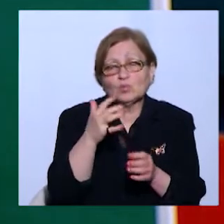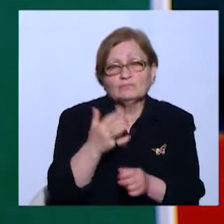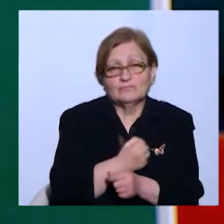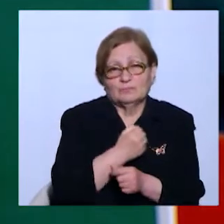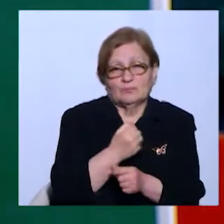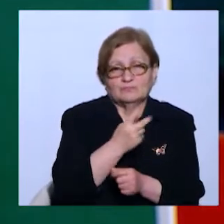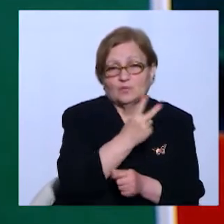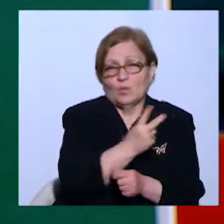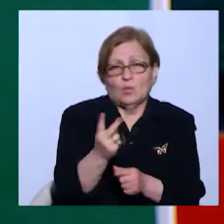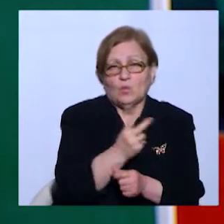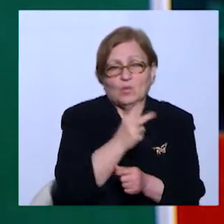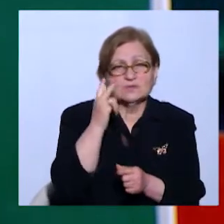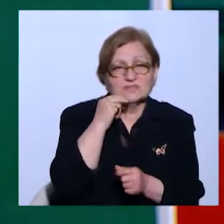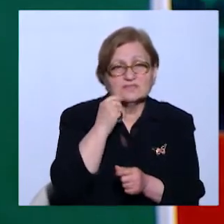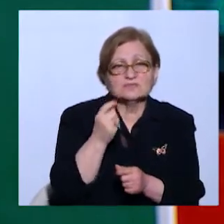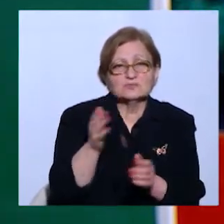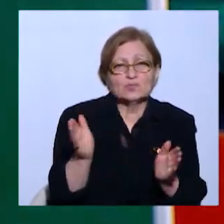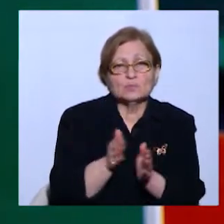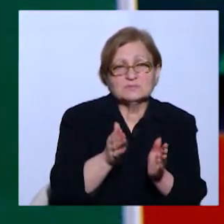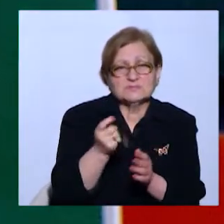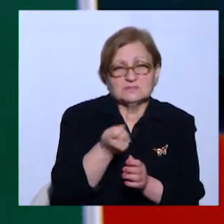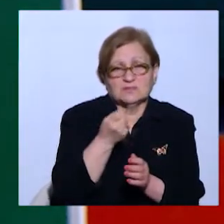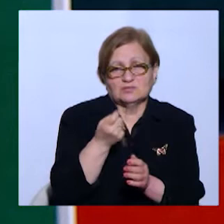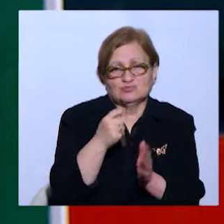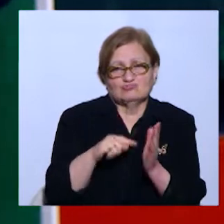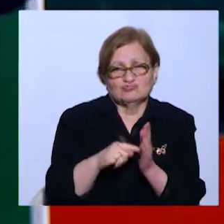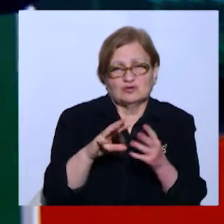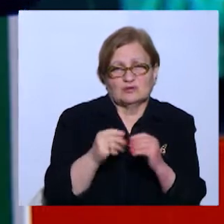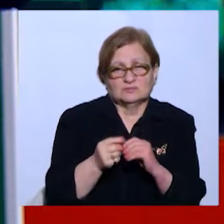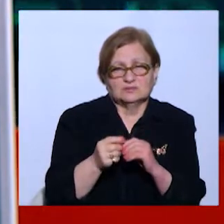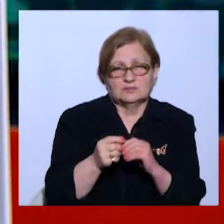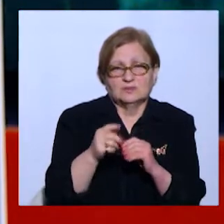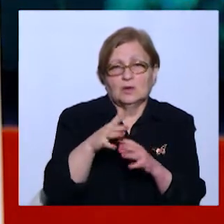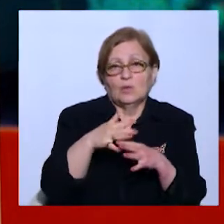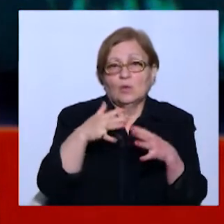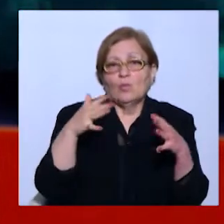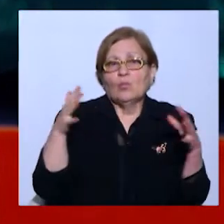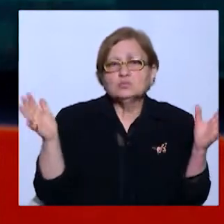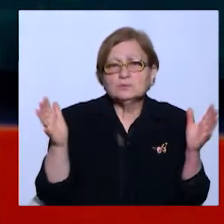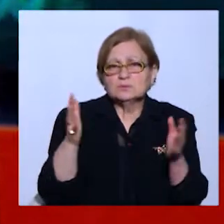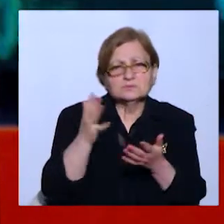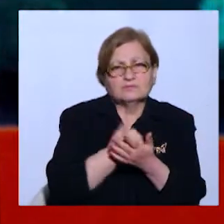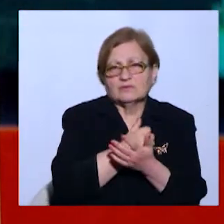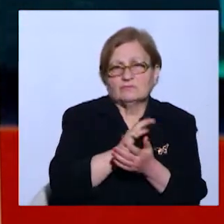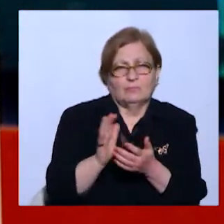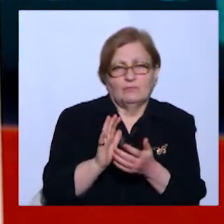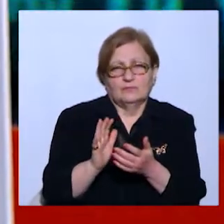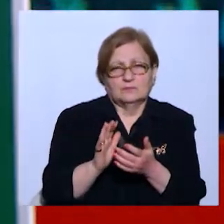ორი რიცხვის საერთო უმცირესი ჯერადი. უდიდეს ჯერადს თქვენ ხედავთ ვერ ნახავ, იმიტომ რომ